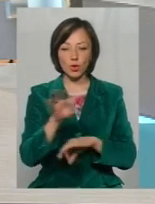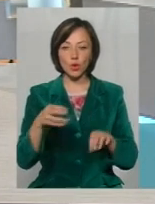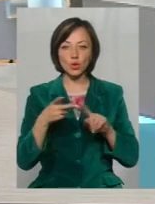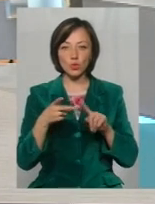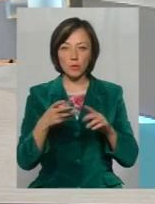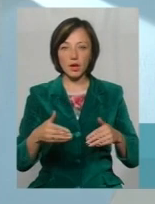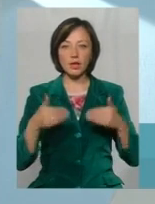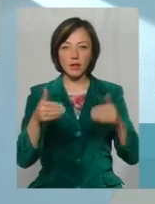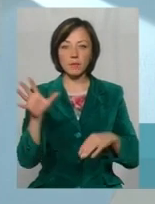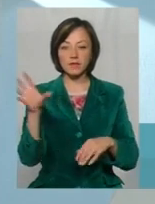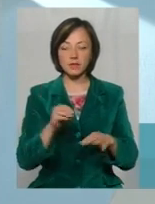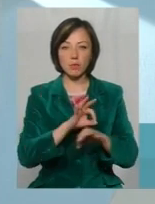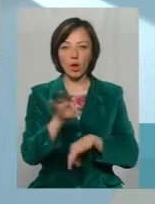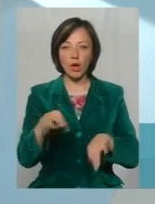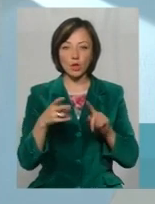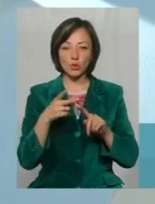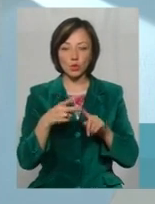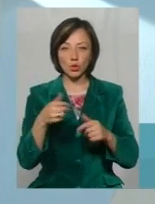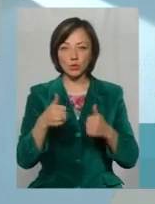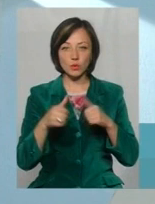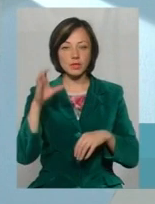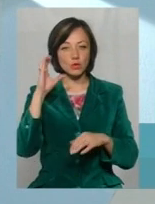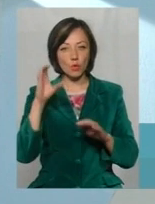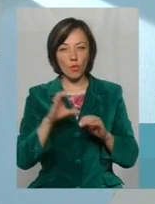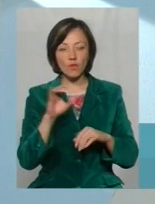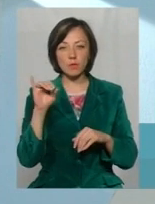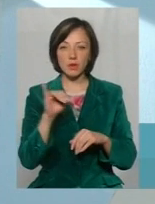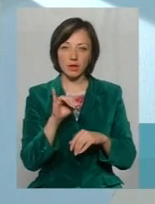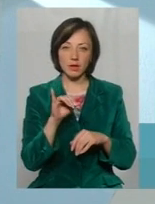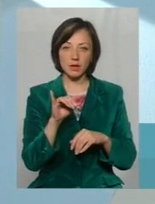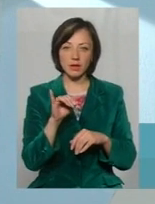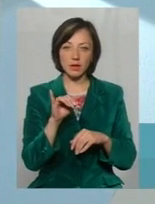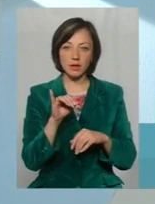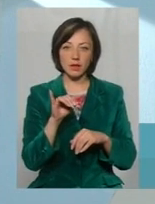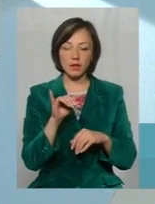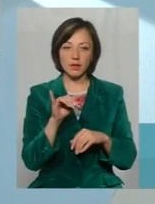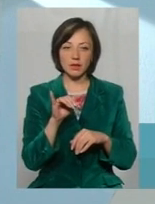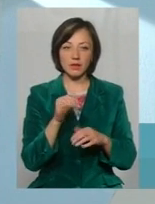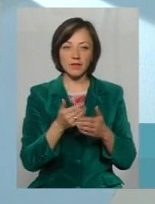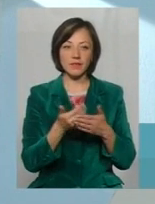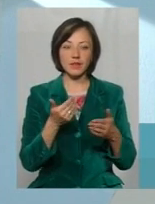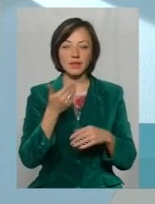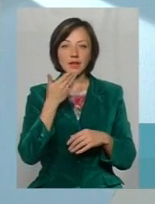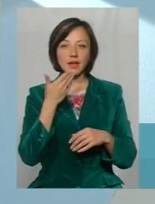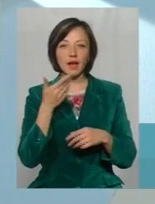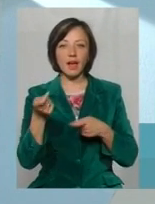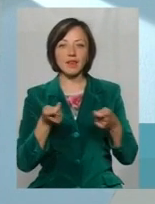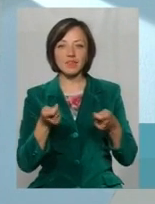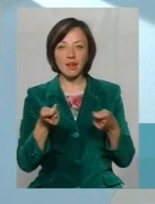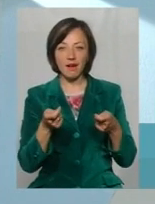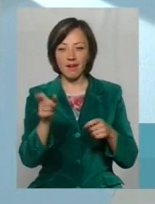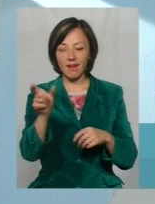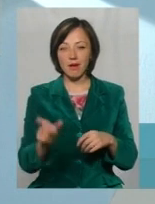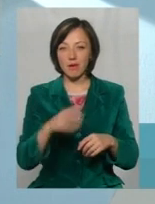ми всі проекти, які прийшли в другий тур, заслуховуємо. І від харизми керівника теж дуже